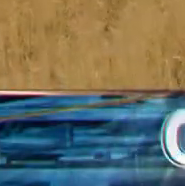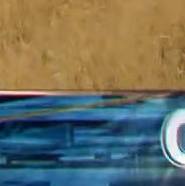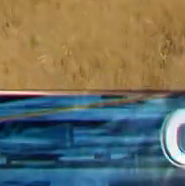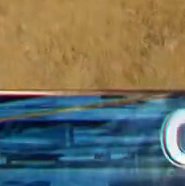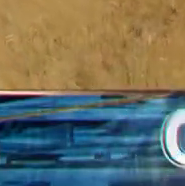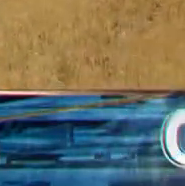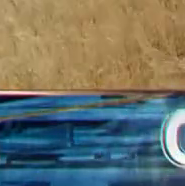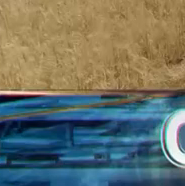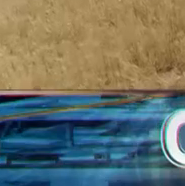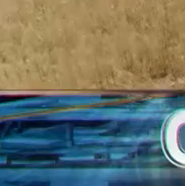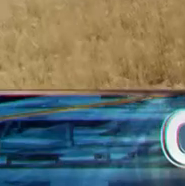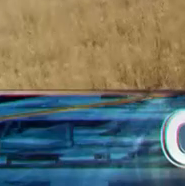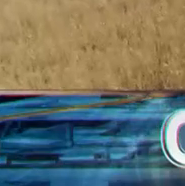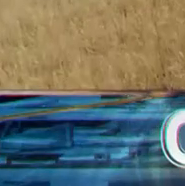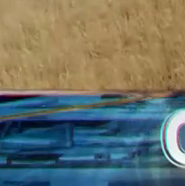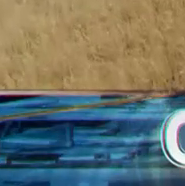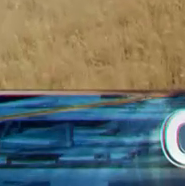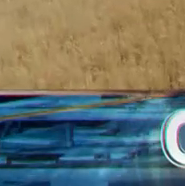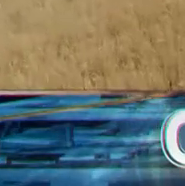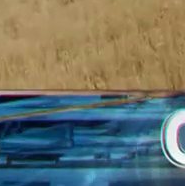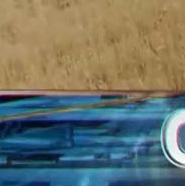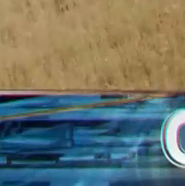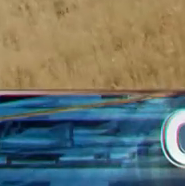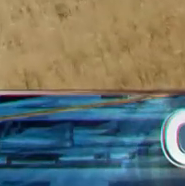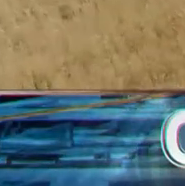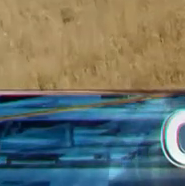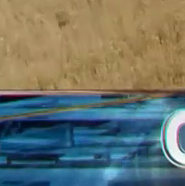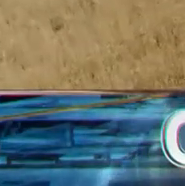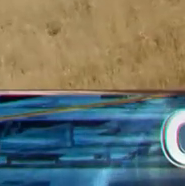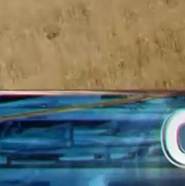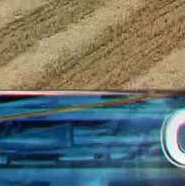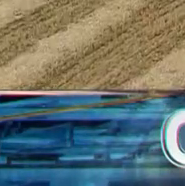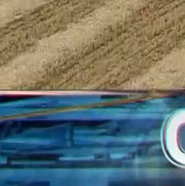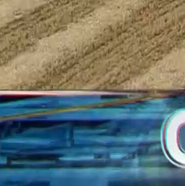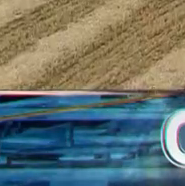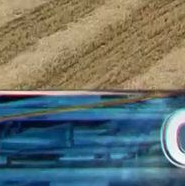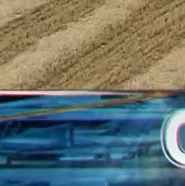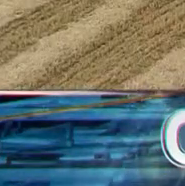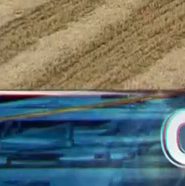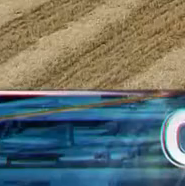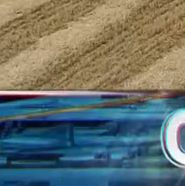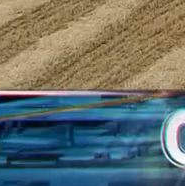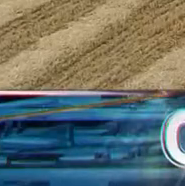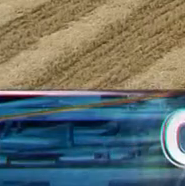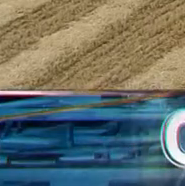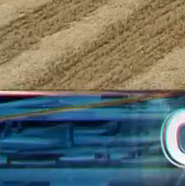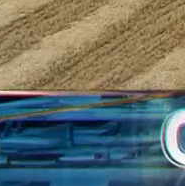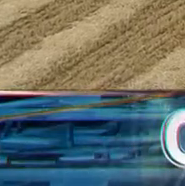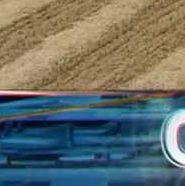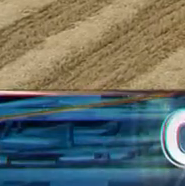Что посеяли, то жнем. Аграриям страны предстоит собрать урожай с почти 23 миллионов гектаров